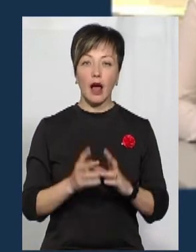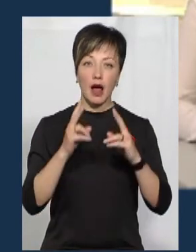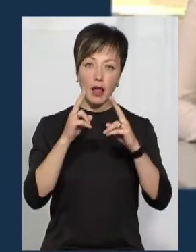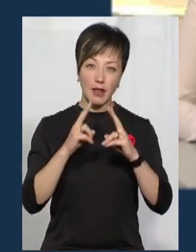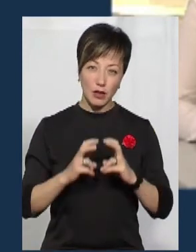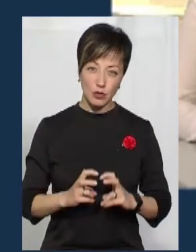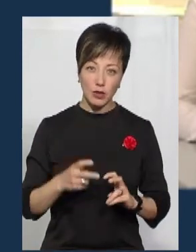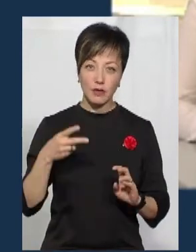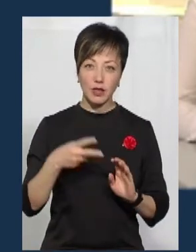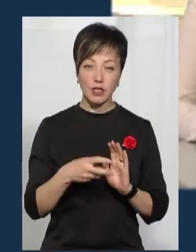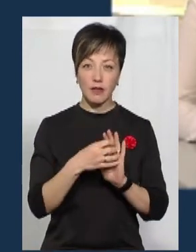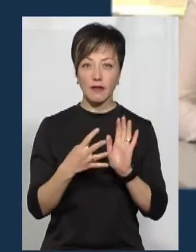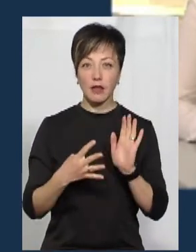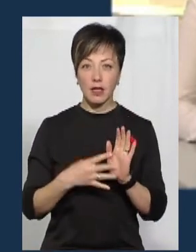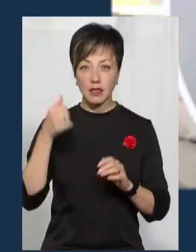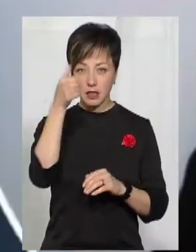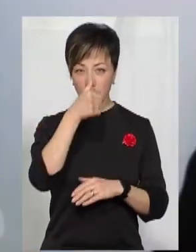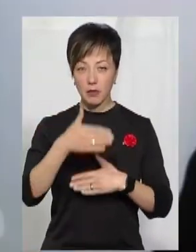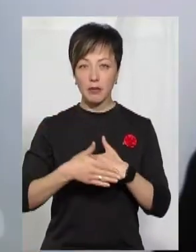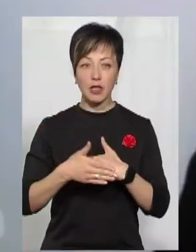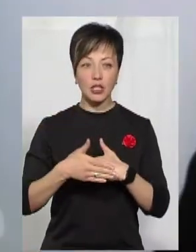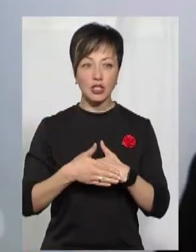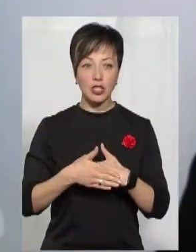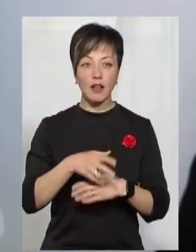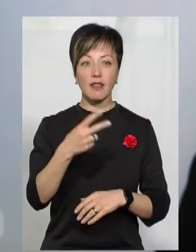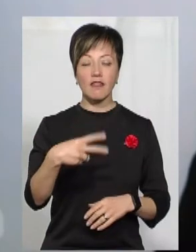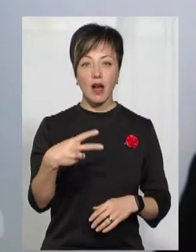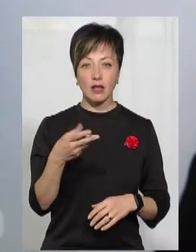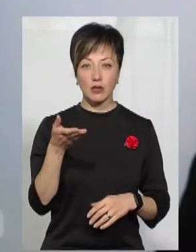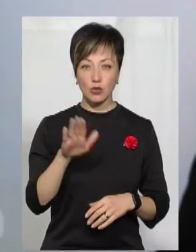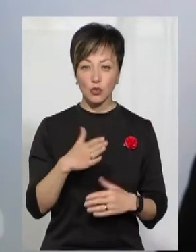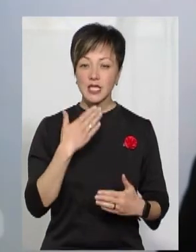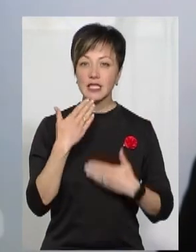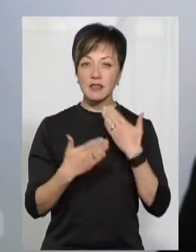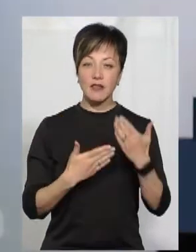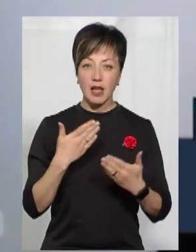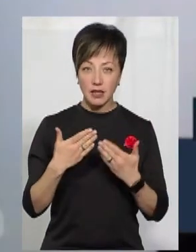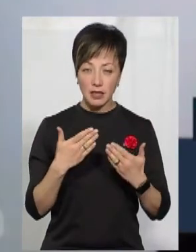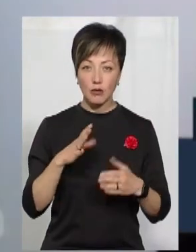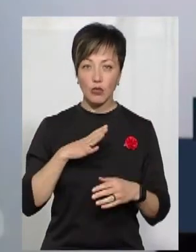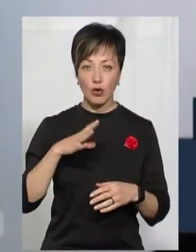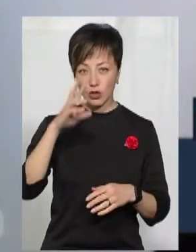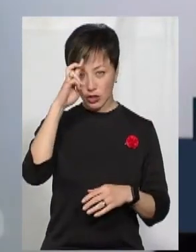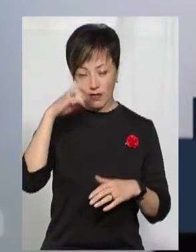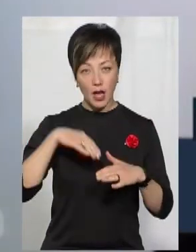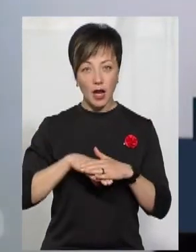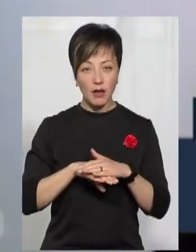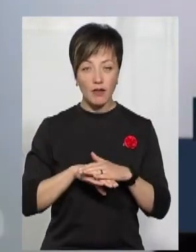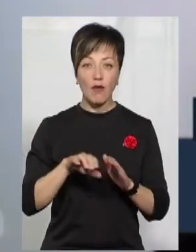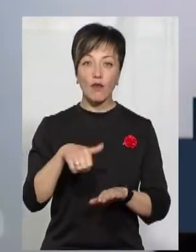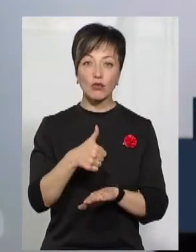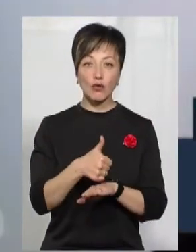2019 рік, то близько 20 звернень було від громадян в Державний архів Хмельницької області. І